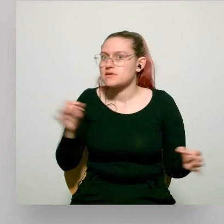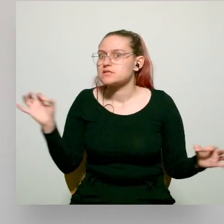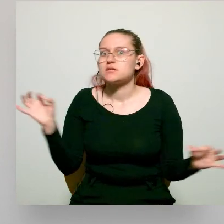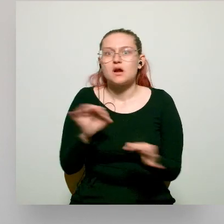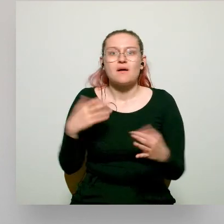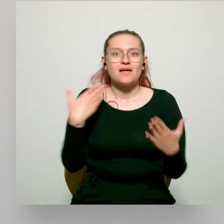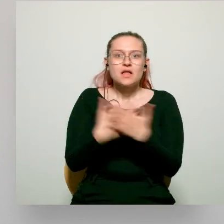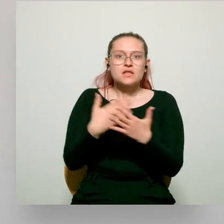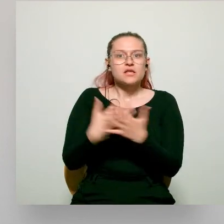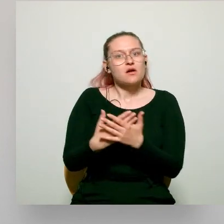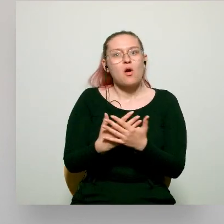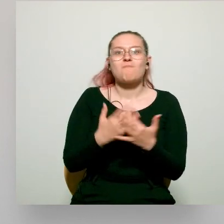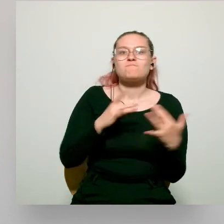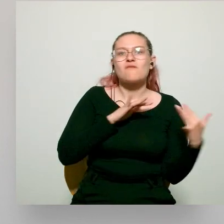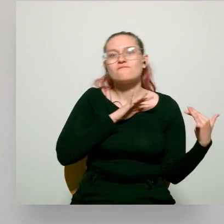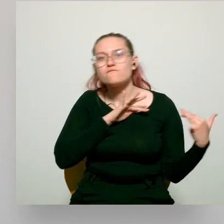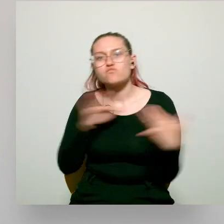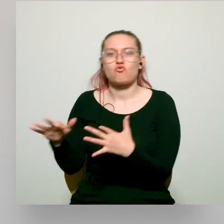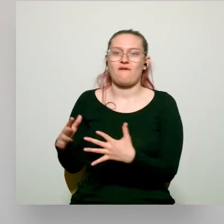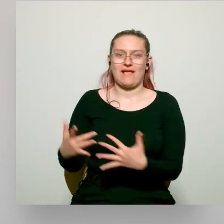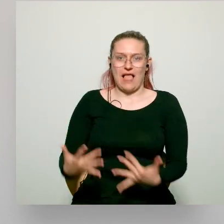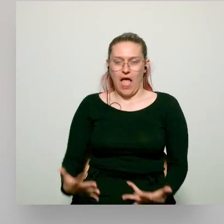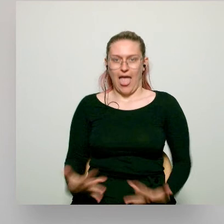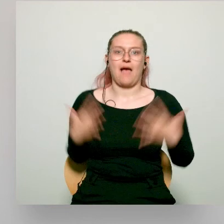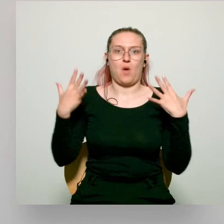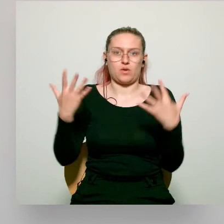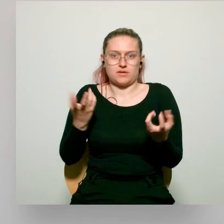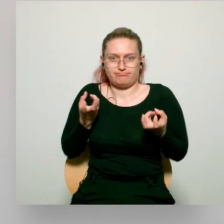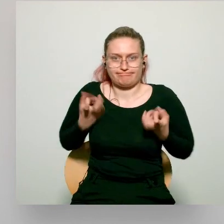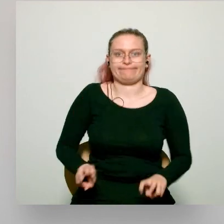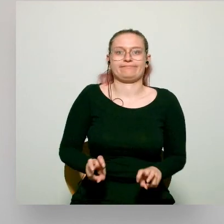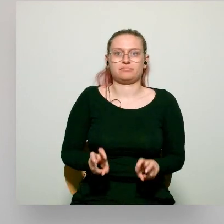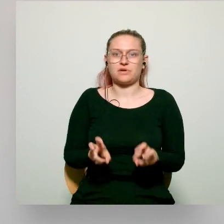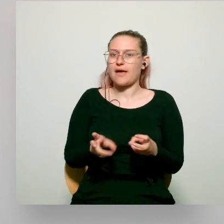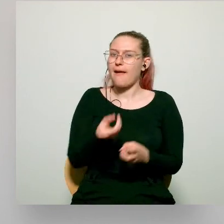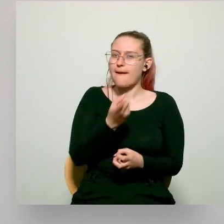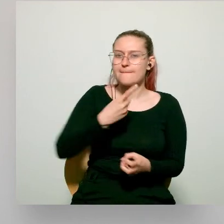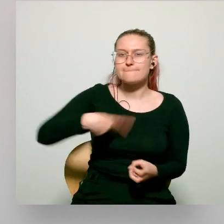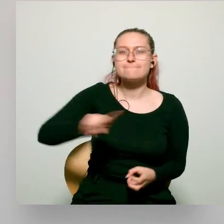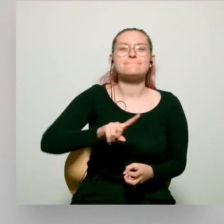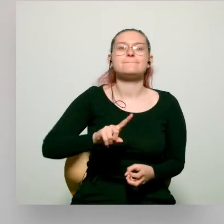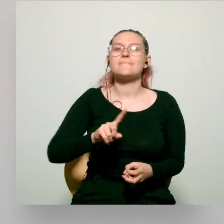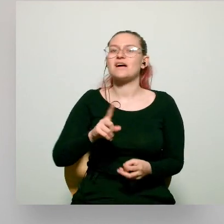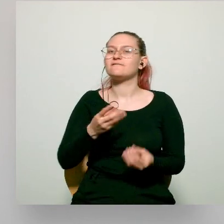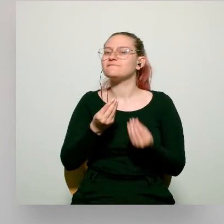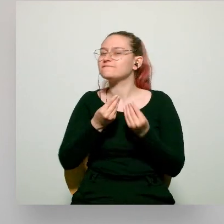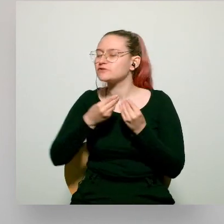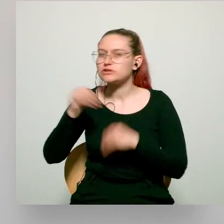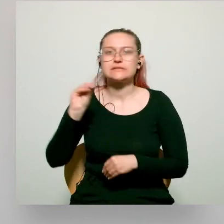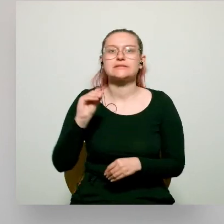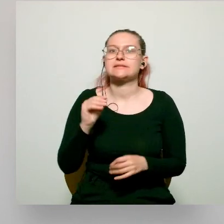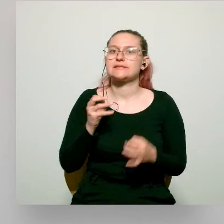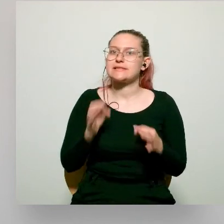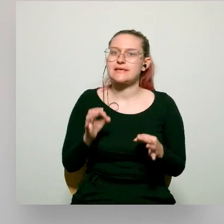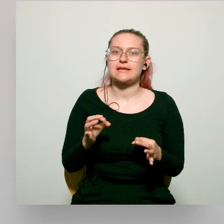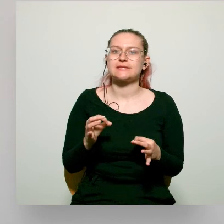i wszyscy w tej chwili pozostajemy w pewnym afekcie, co skłania do maksymalistycznych oczywiście